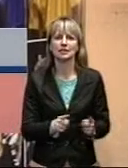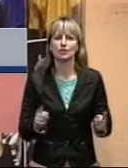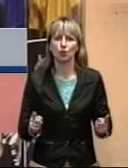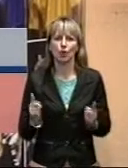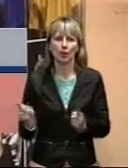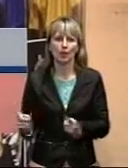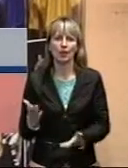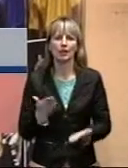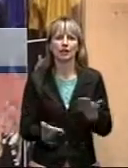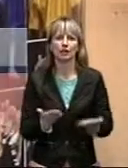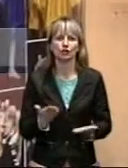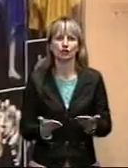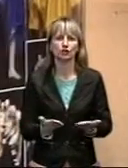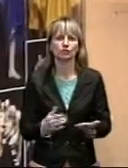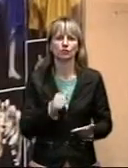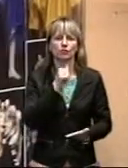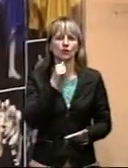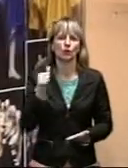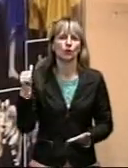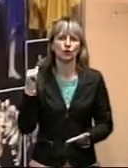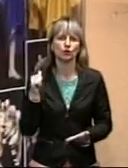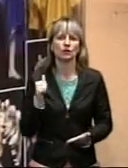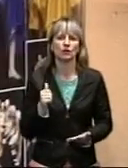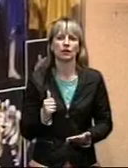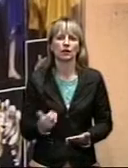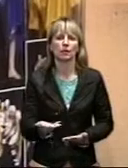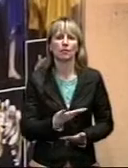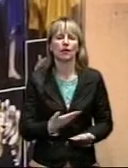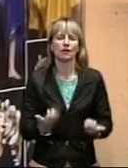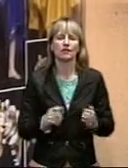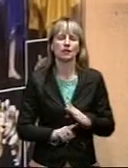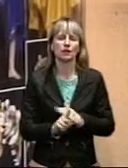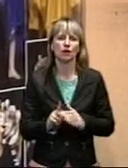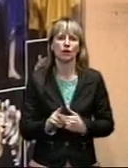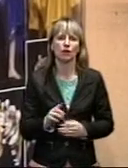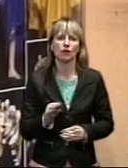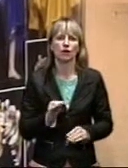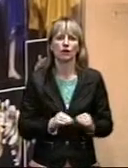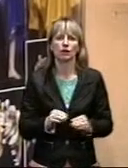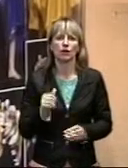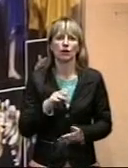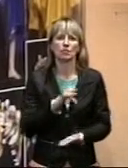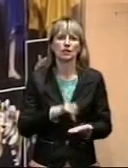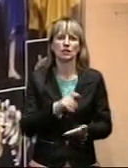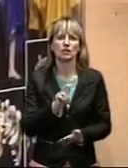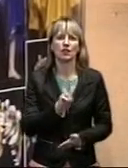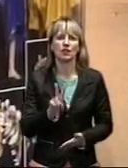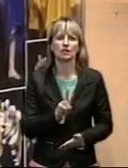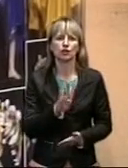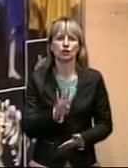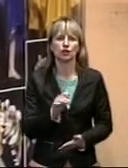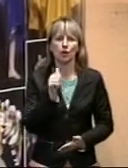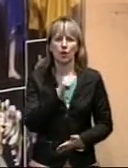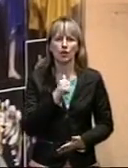Якщо у минулому році ми взяли за основу концепцію «Місто за 24 години»,